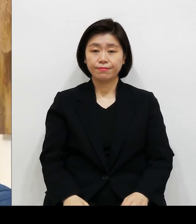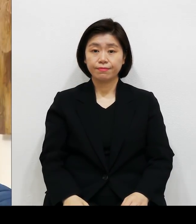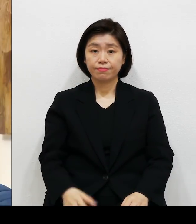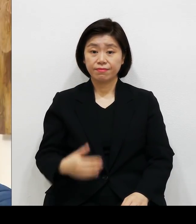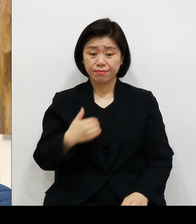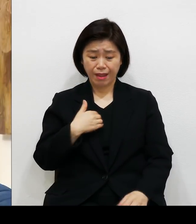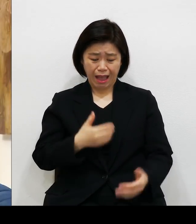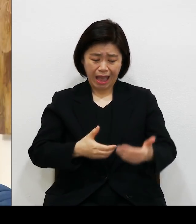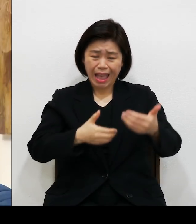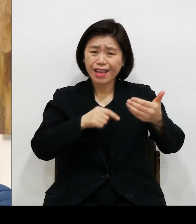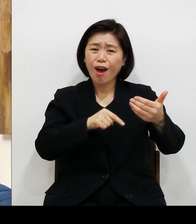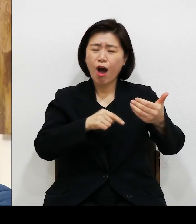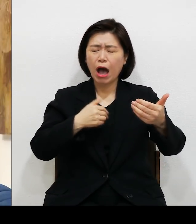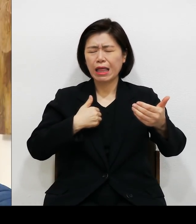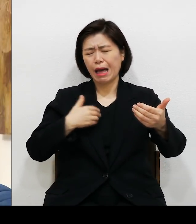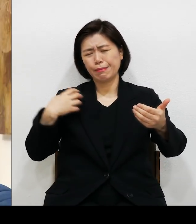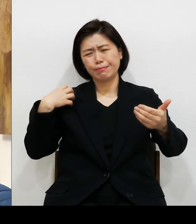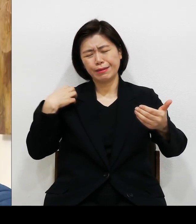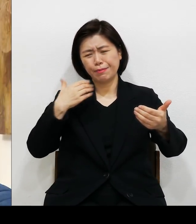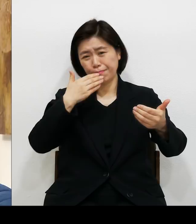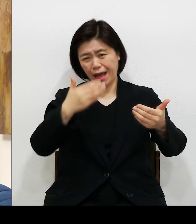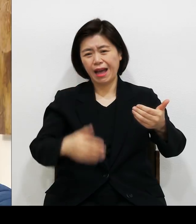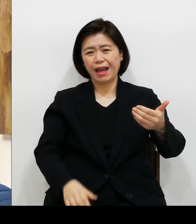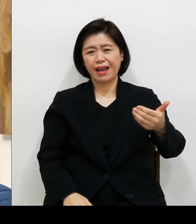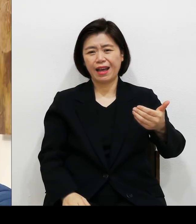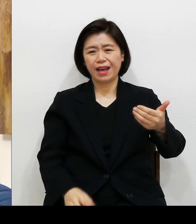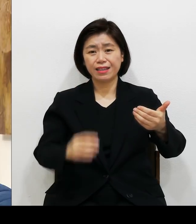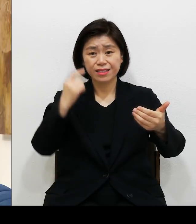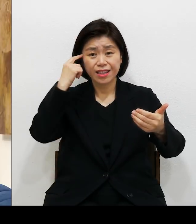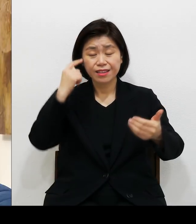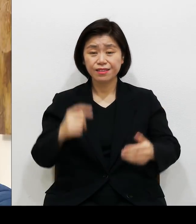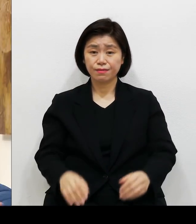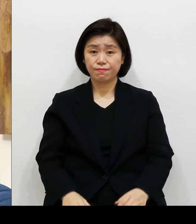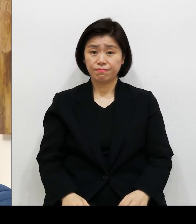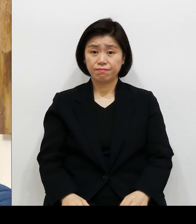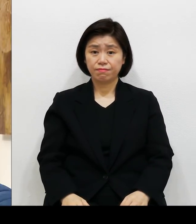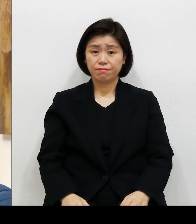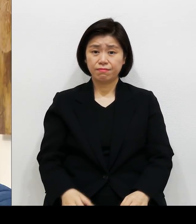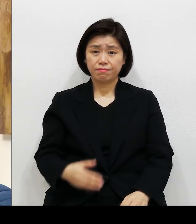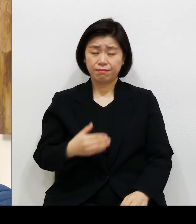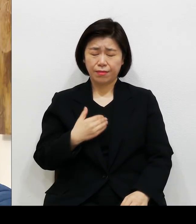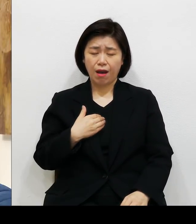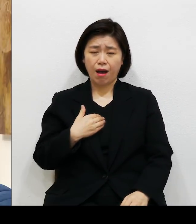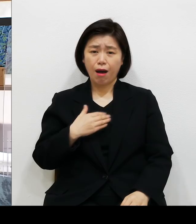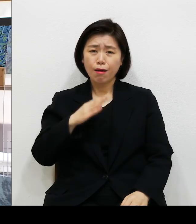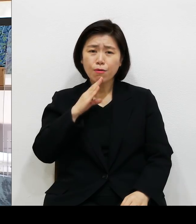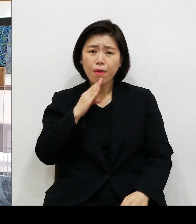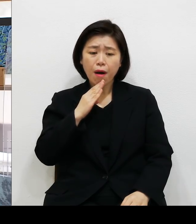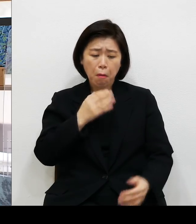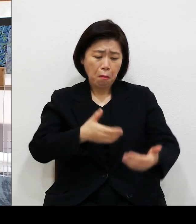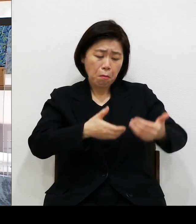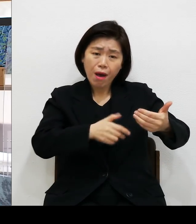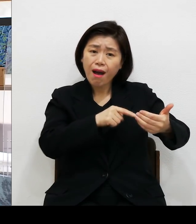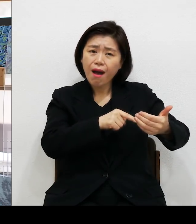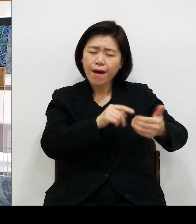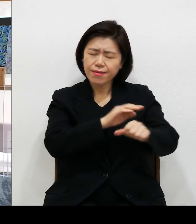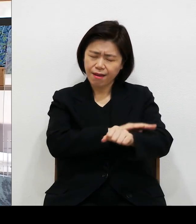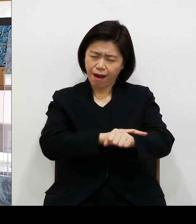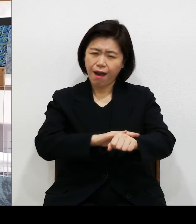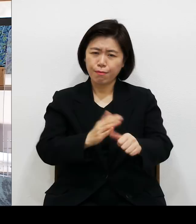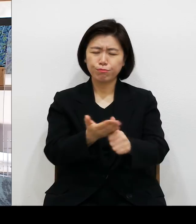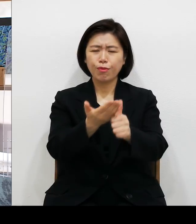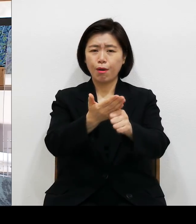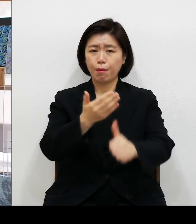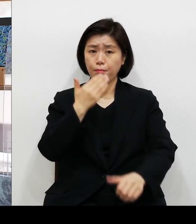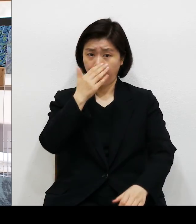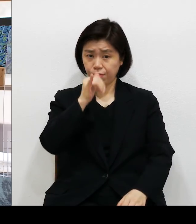이 작은 애기 하나 내가 뭐 책임 못 지겠어, 감당 못 하겠어. 예. 내가 뭐 밑바닥부터 시작해도 이 아이는 내가 얼마든지 내 힘으로 얘